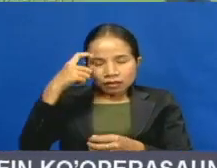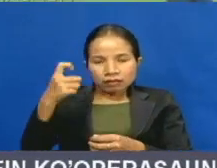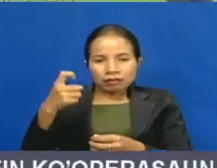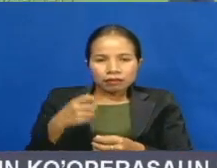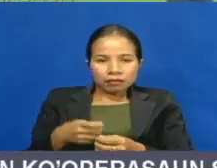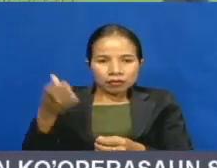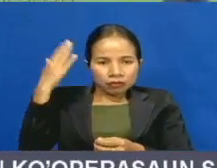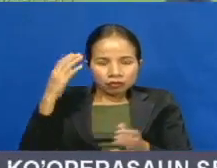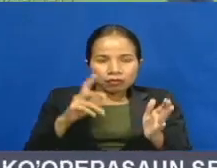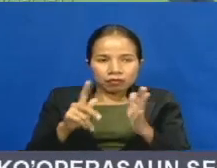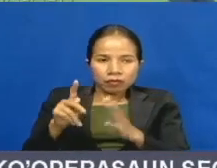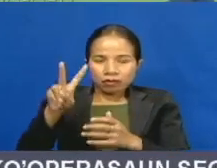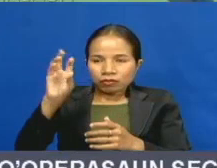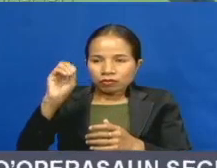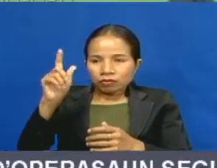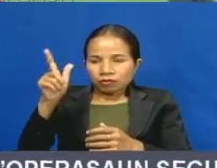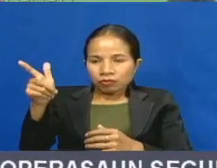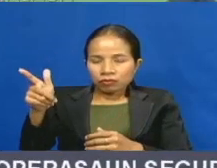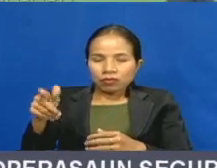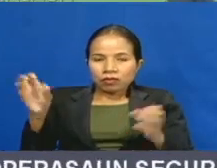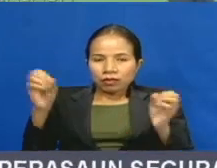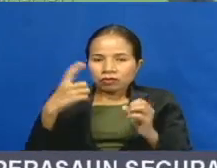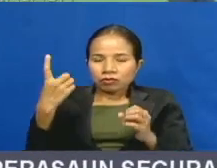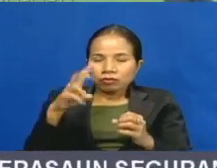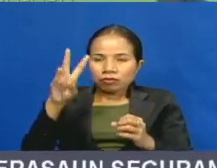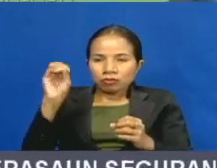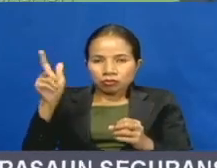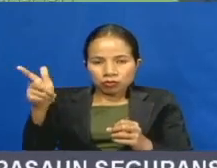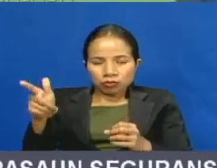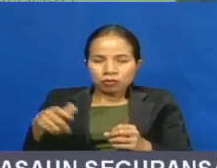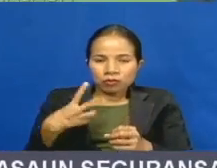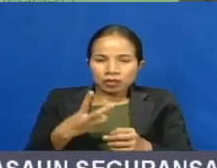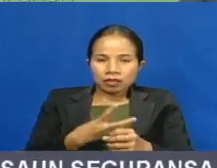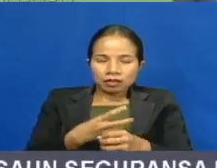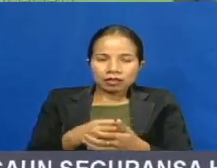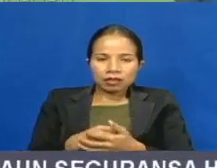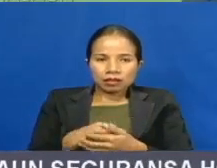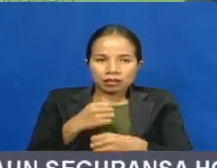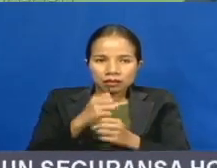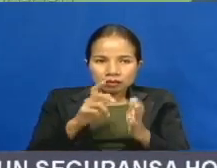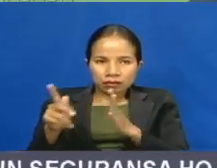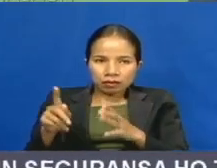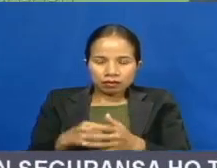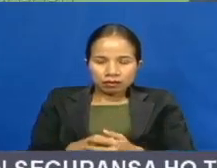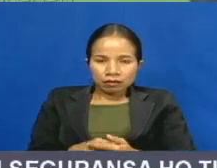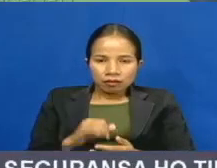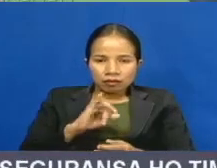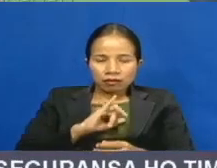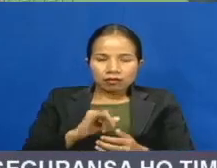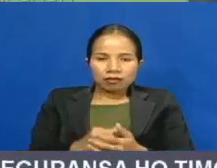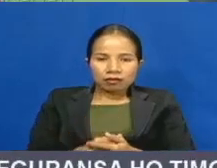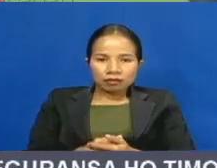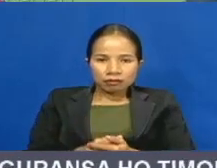tambah uluk plano 2020 ini lolos ya 2020 ini kalau bisa tak terangkat ya lolos halo 2020